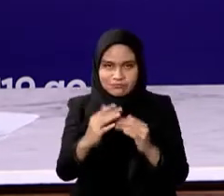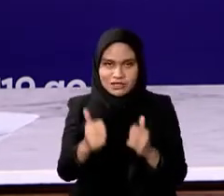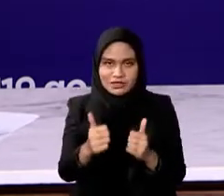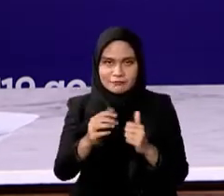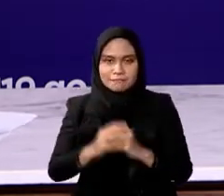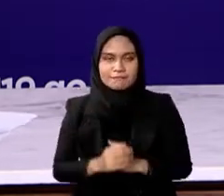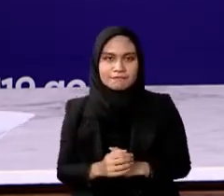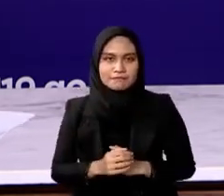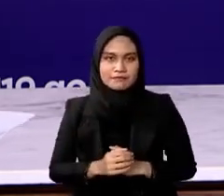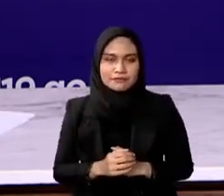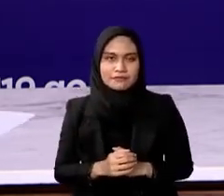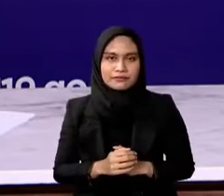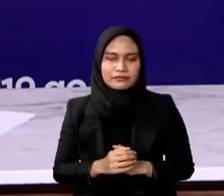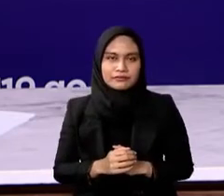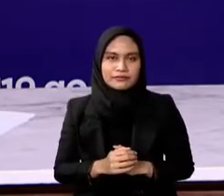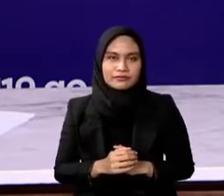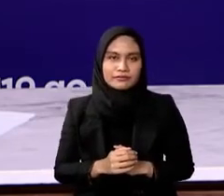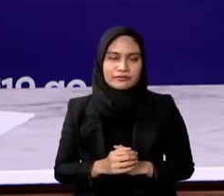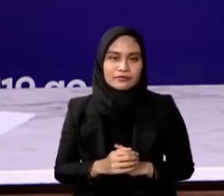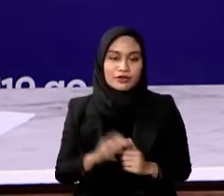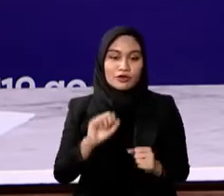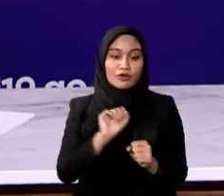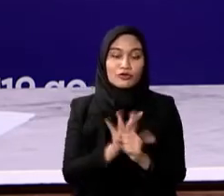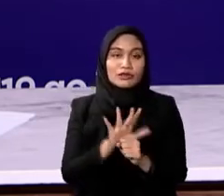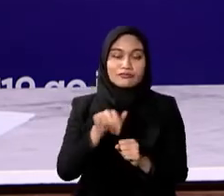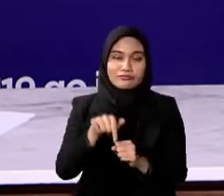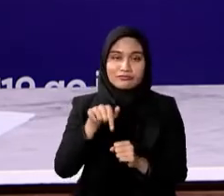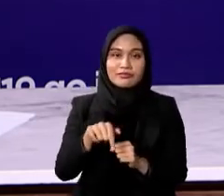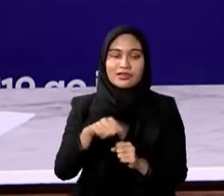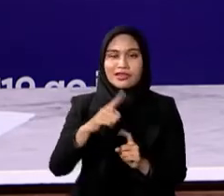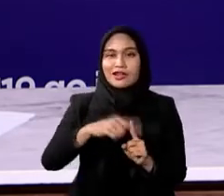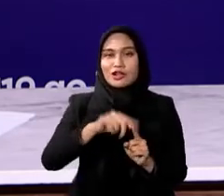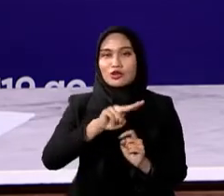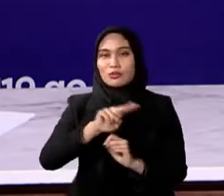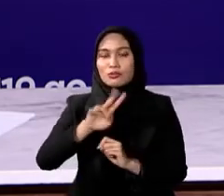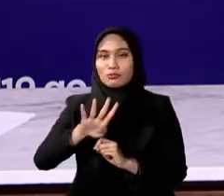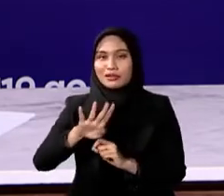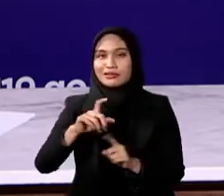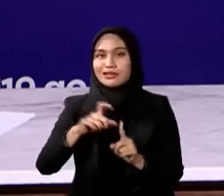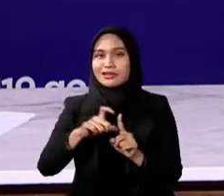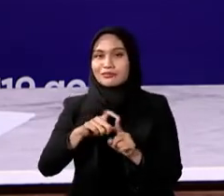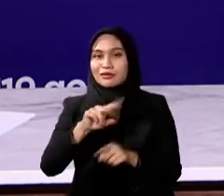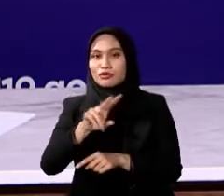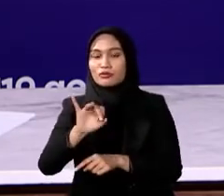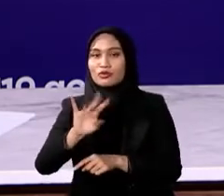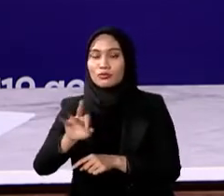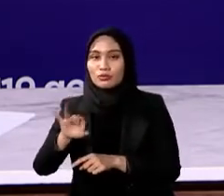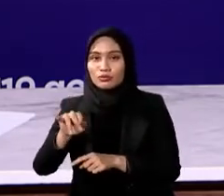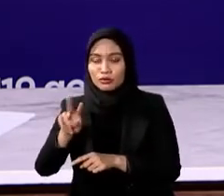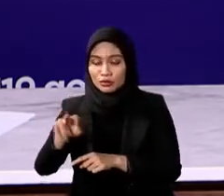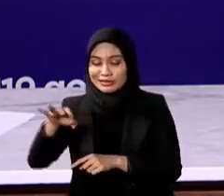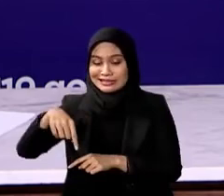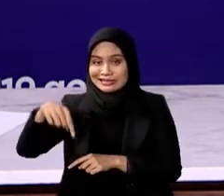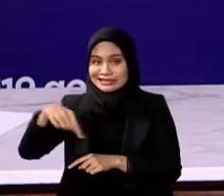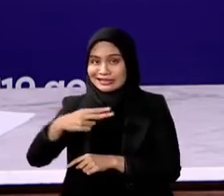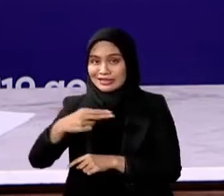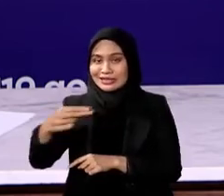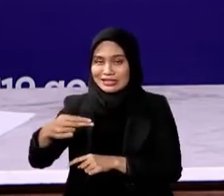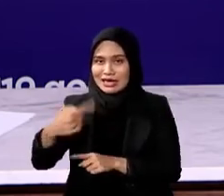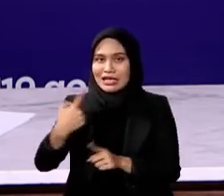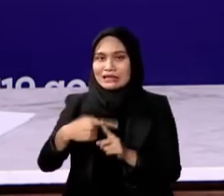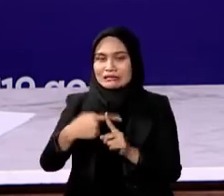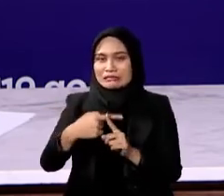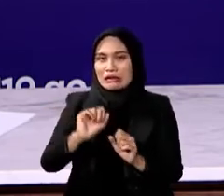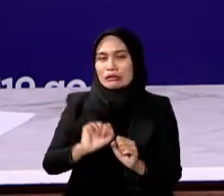Perkembangan kasus harian COVID-19 pada tanggal 24 Desember 2020 terjadi penambahan kasus positif